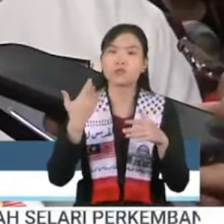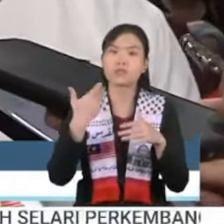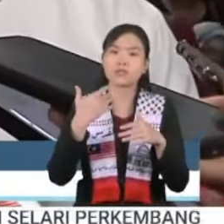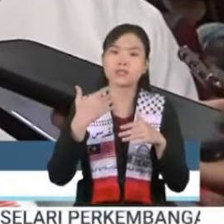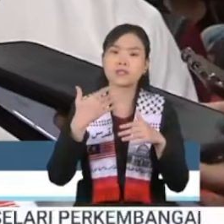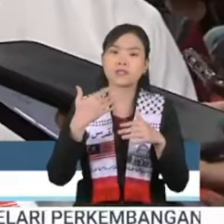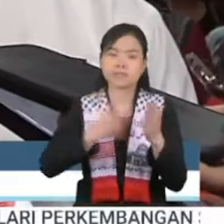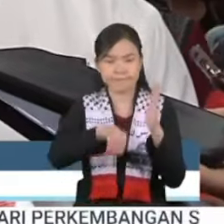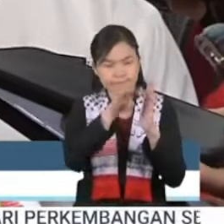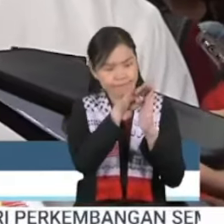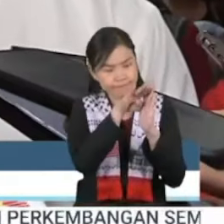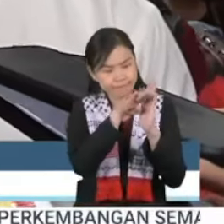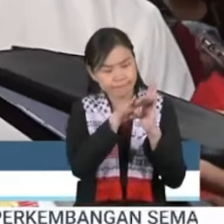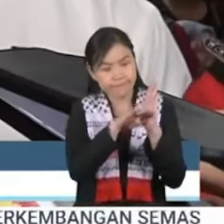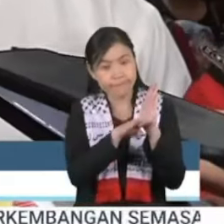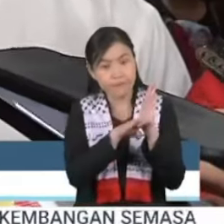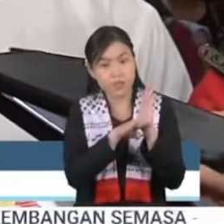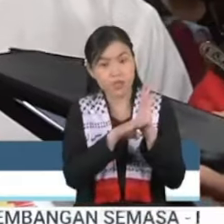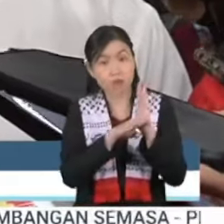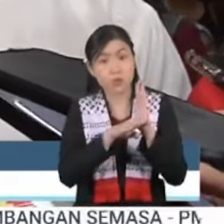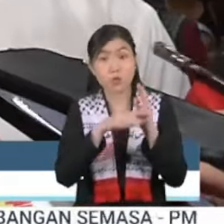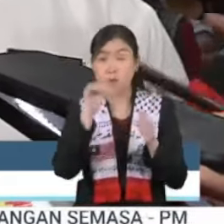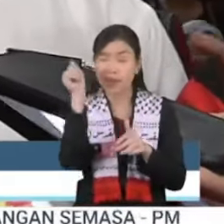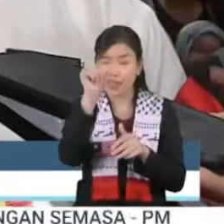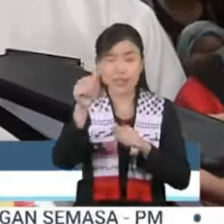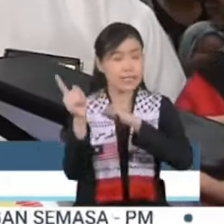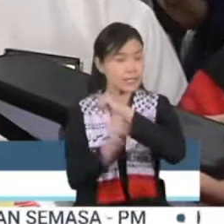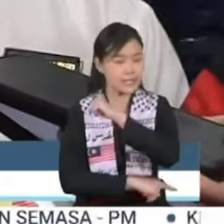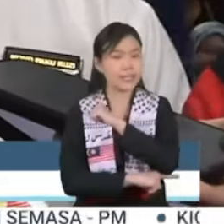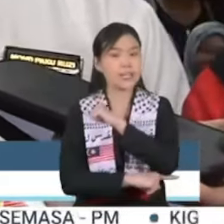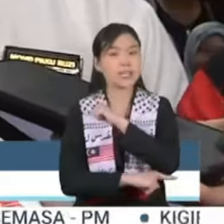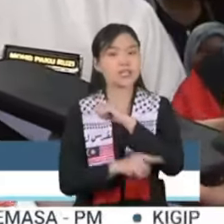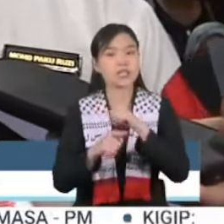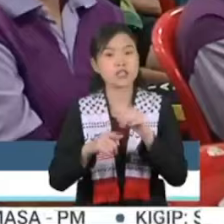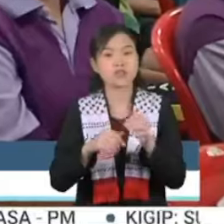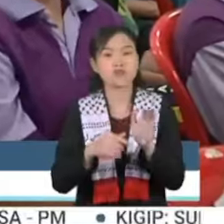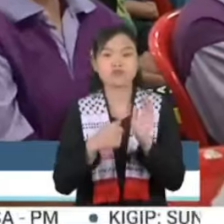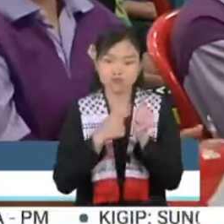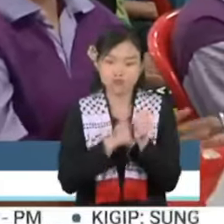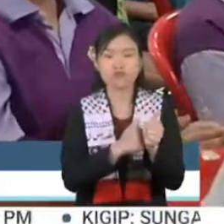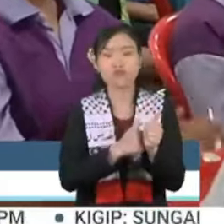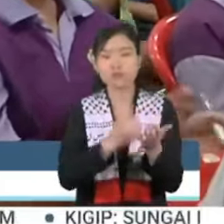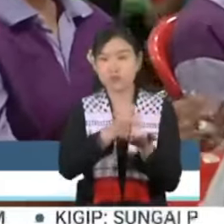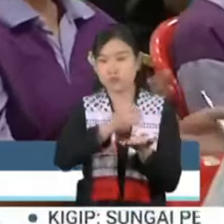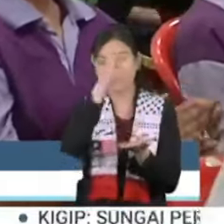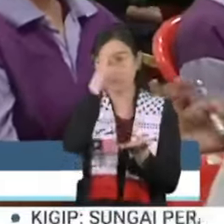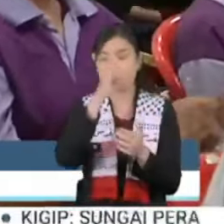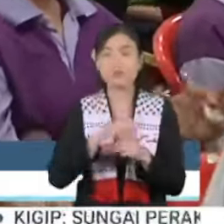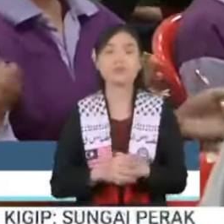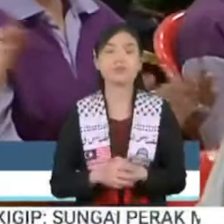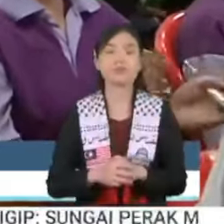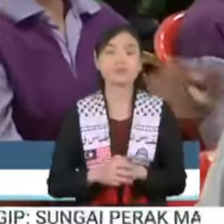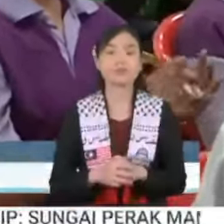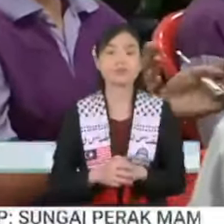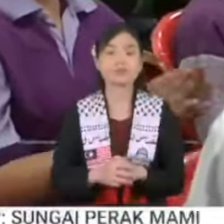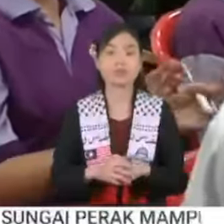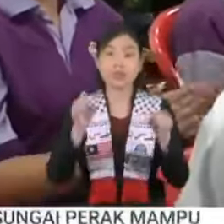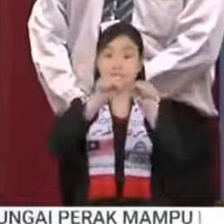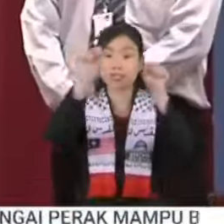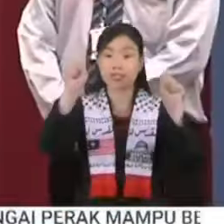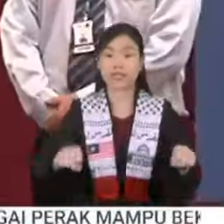garis bawahi bahawa tindakan itu juga dan pendekatan itu adalah berteraskan pada pendidikan. Selain itu,